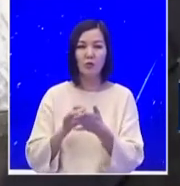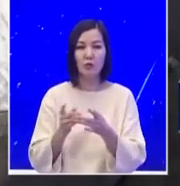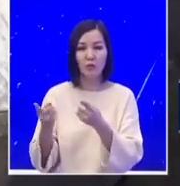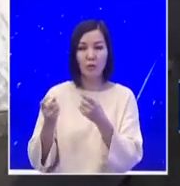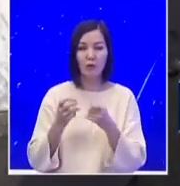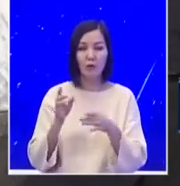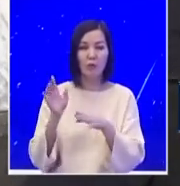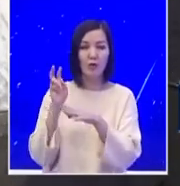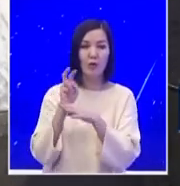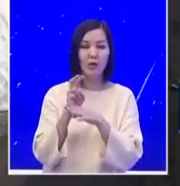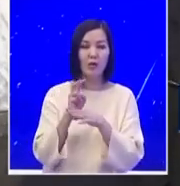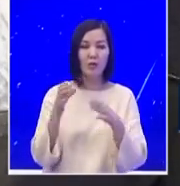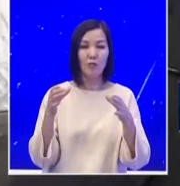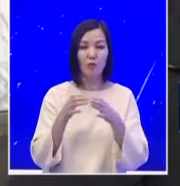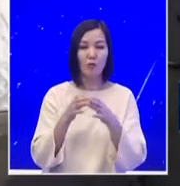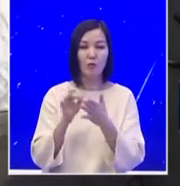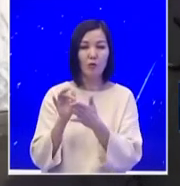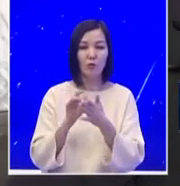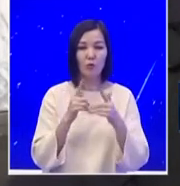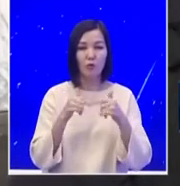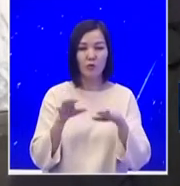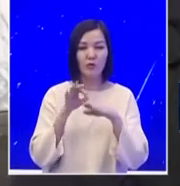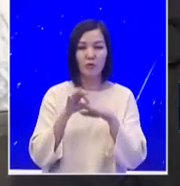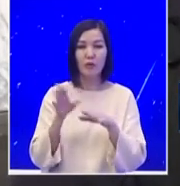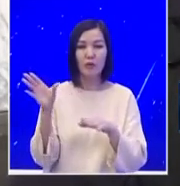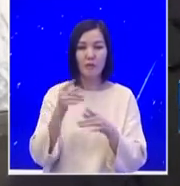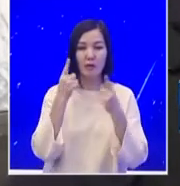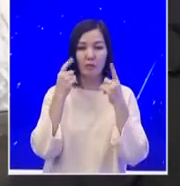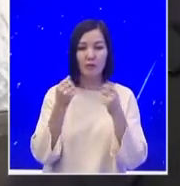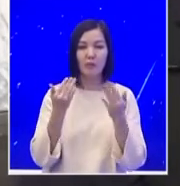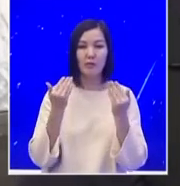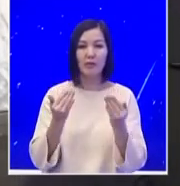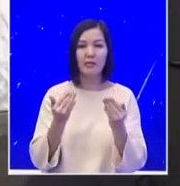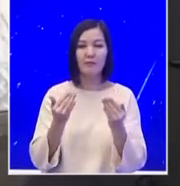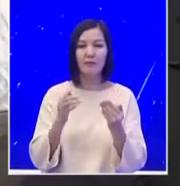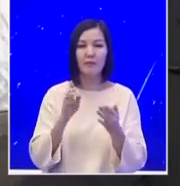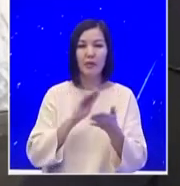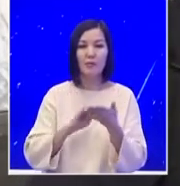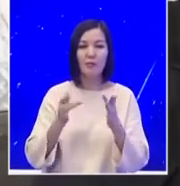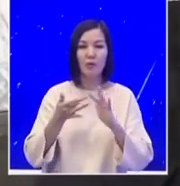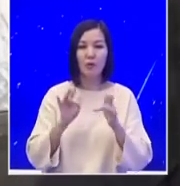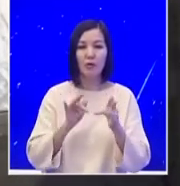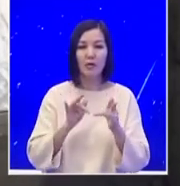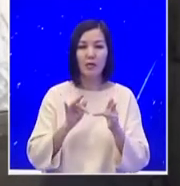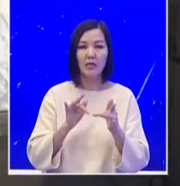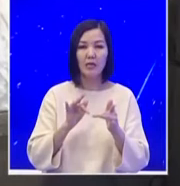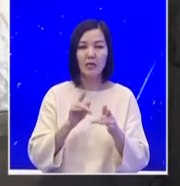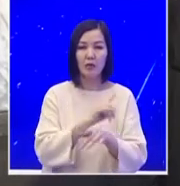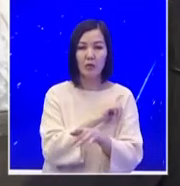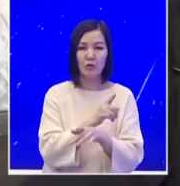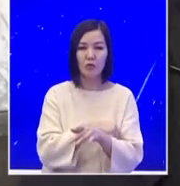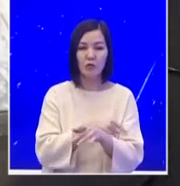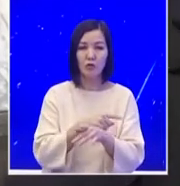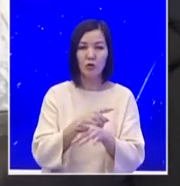осындай блогтарды ұйымдастырғанбыз. Өйткені бәріміз білеміз, қазіргі заманғы ағымда блогерлердің әл-ауқаты кеңейіп